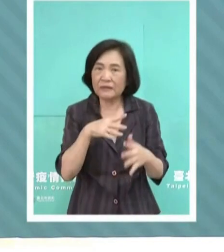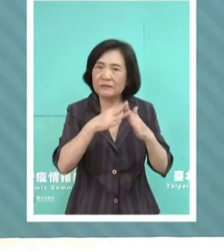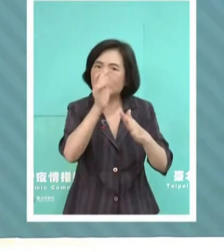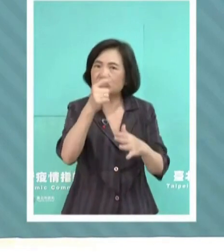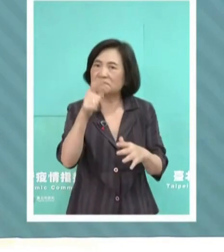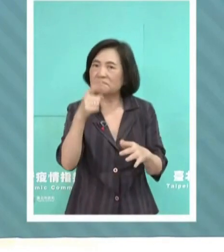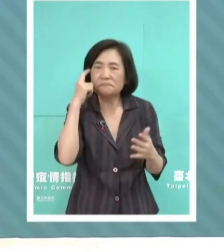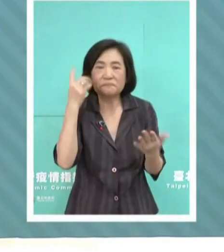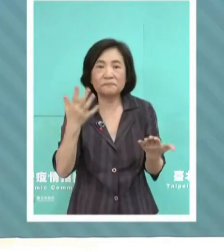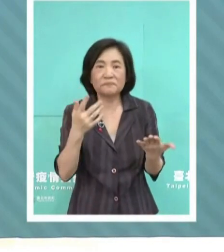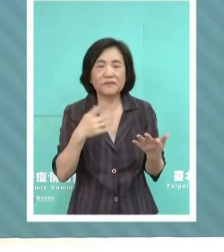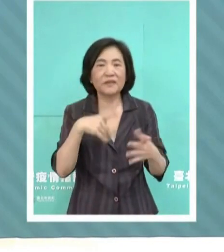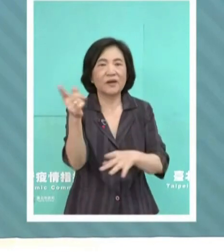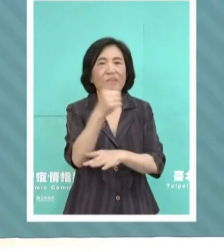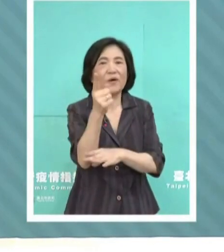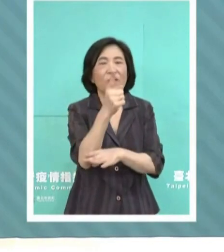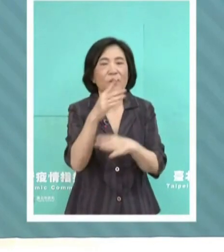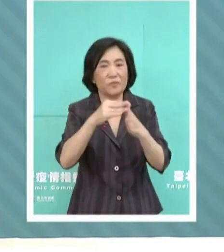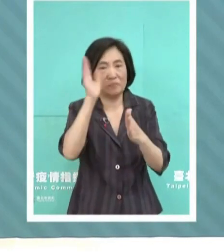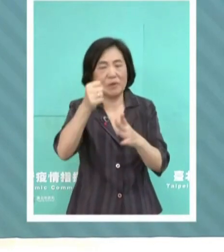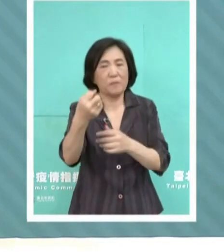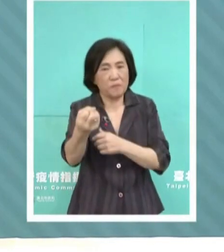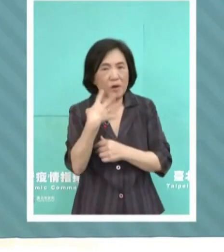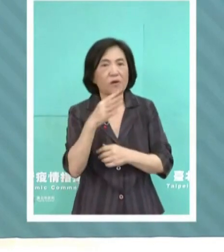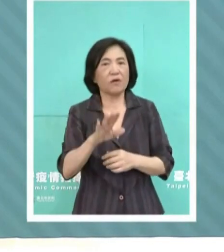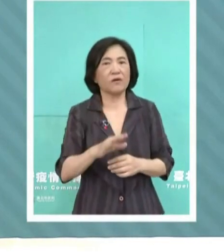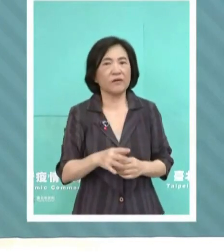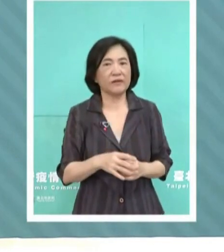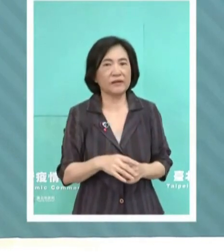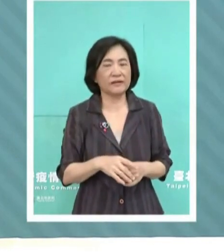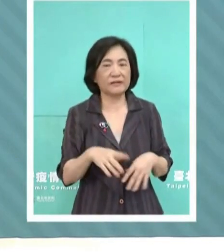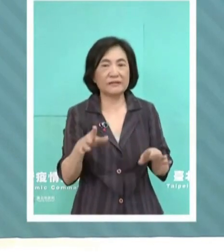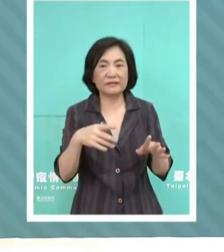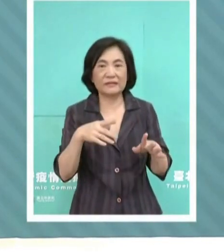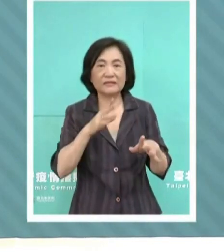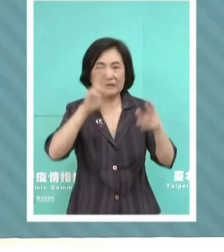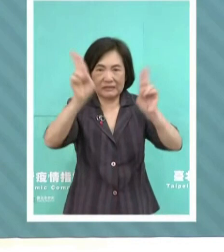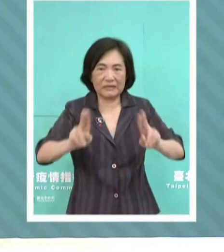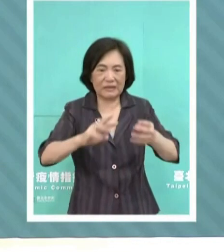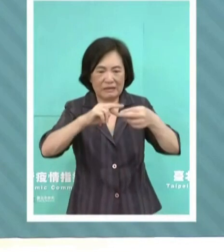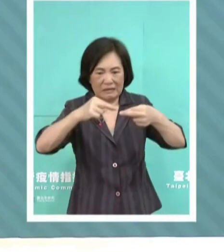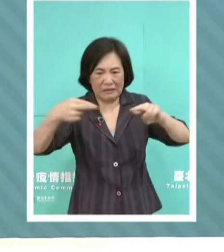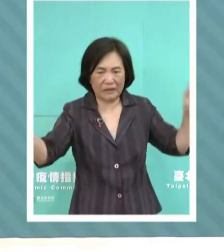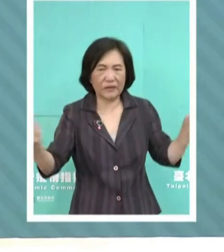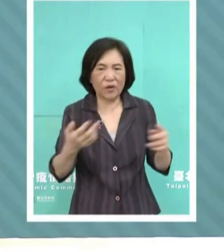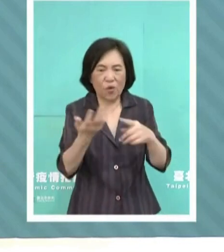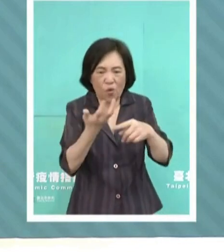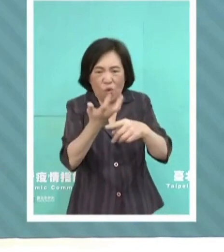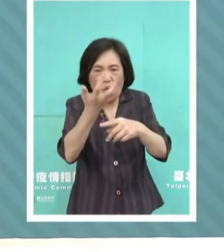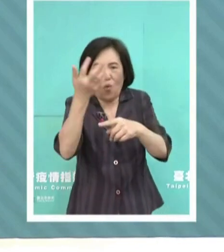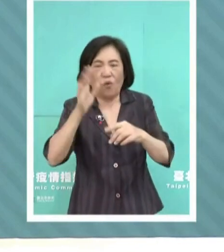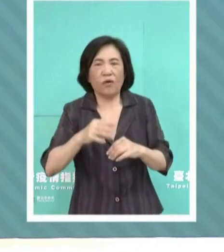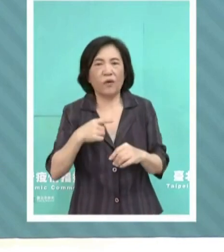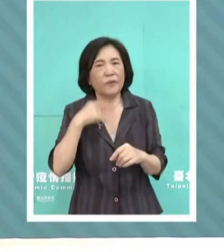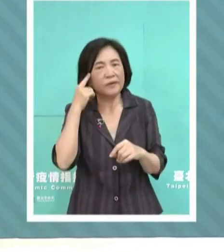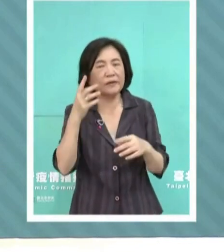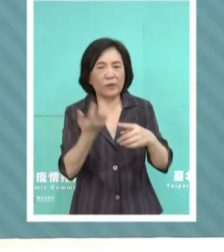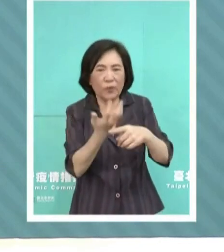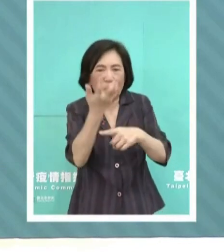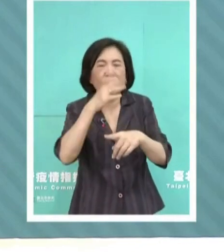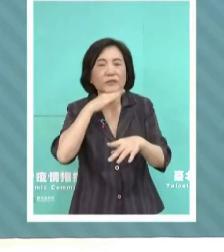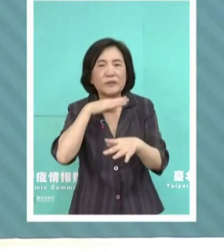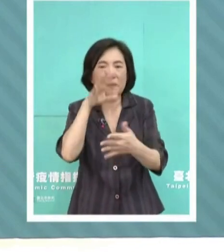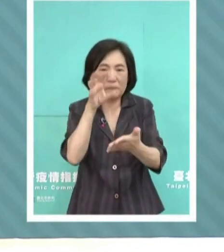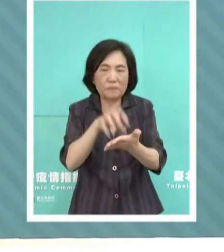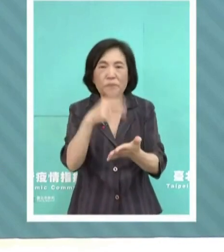目前消防局长给我的报告是说电线走火了，不过是这样，这种东西一样嘛，火场建制报